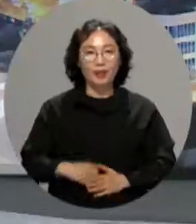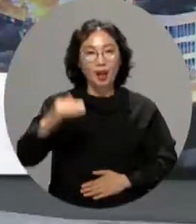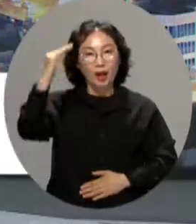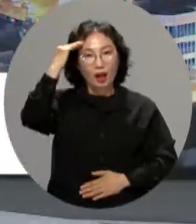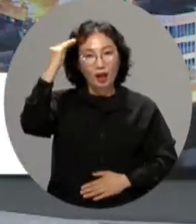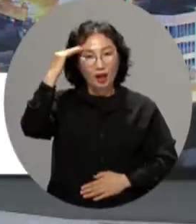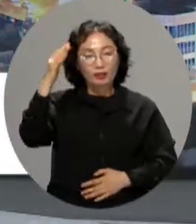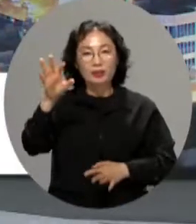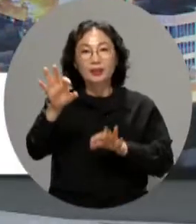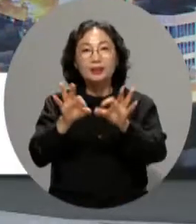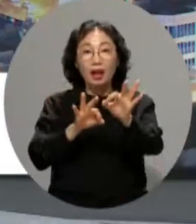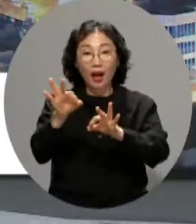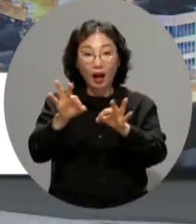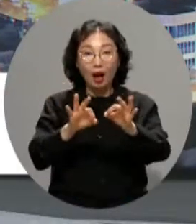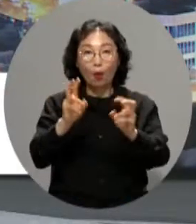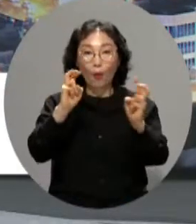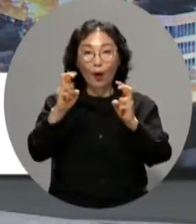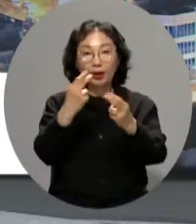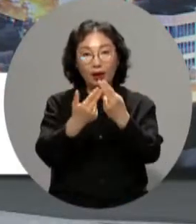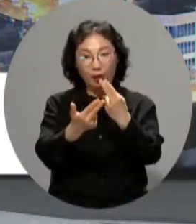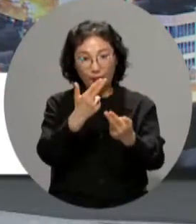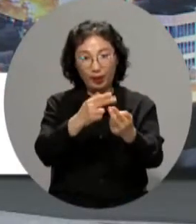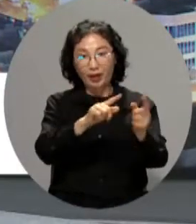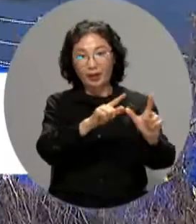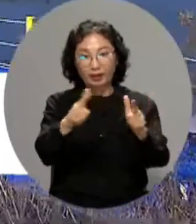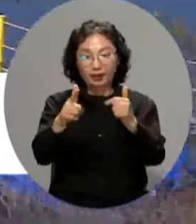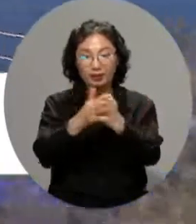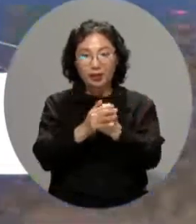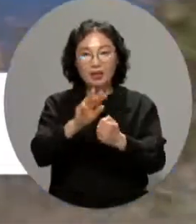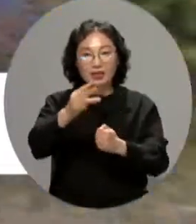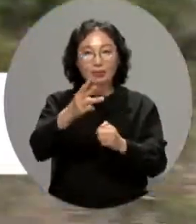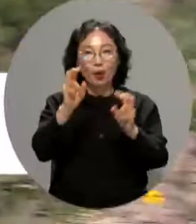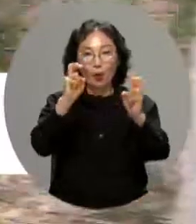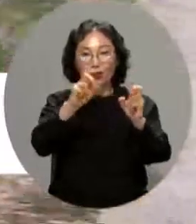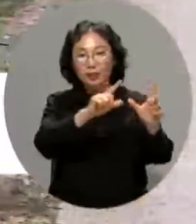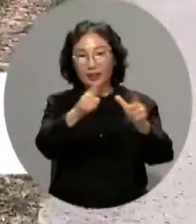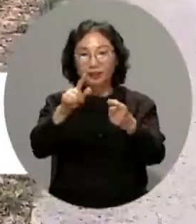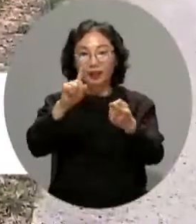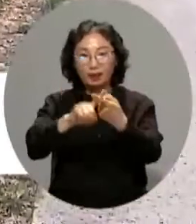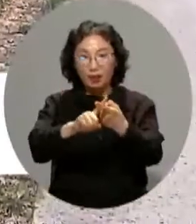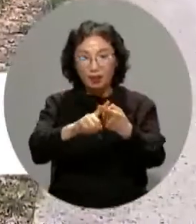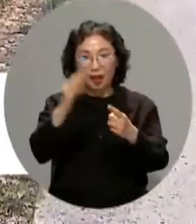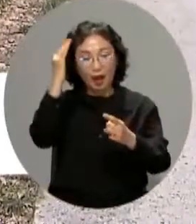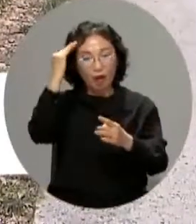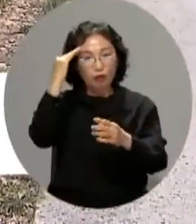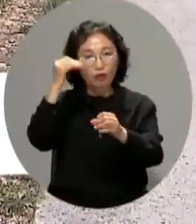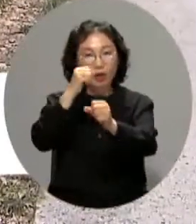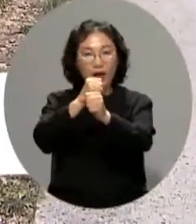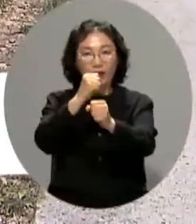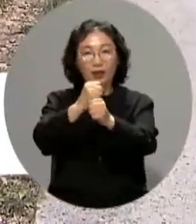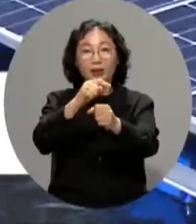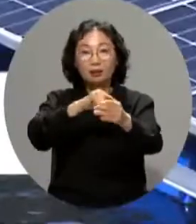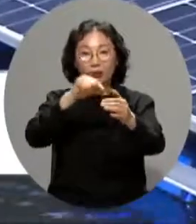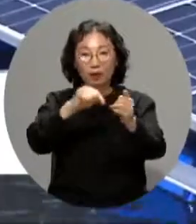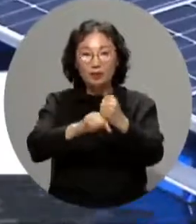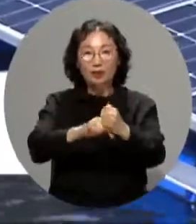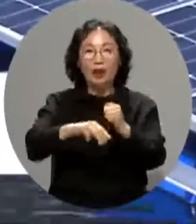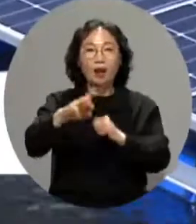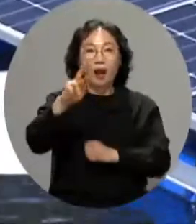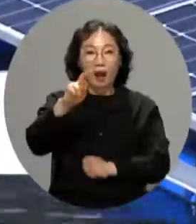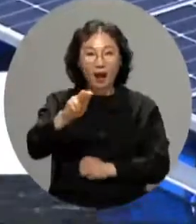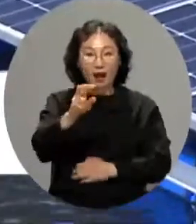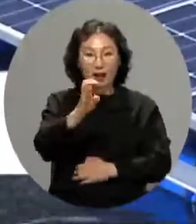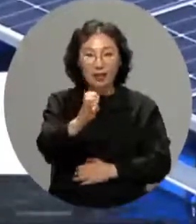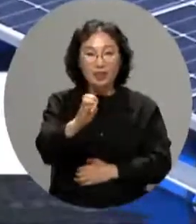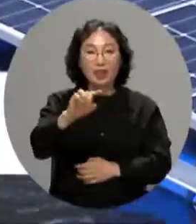대한상공회의소가 국내 제조 기업 300회 사를 대상으로 국내 제조기업의 r200 참여 현황을 조사한 결과